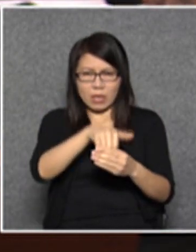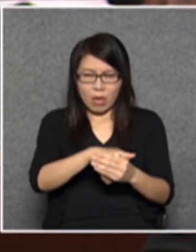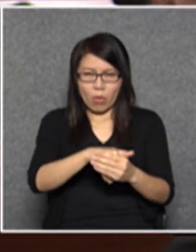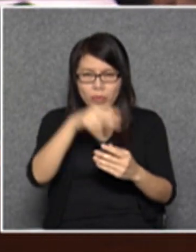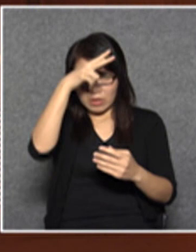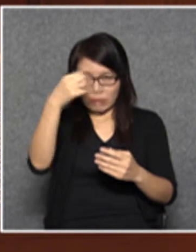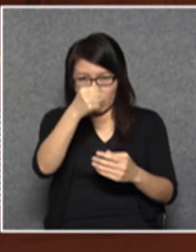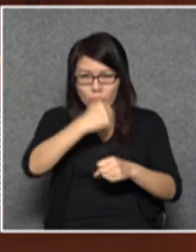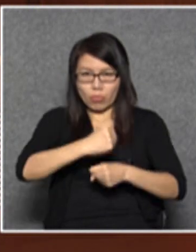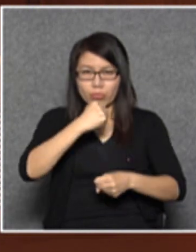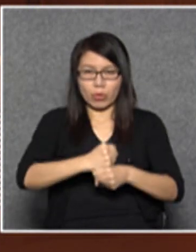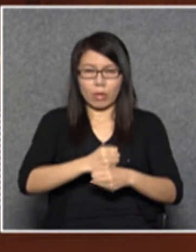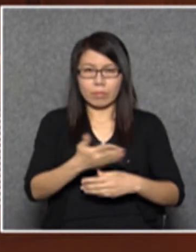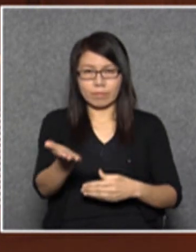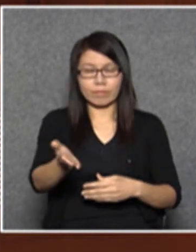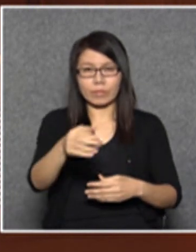職？ 行政長官，